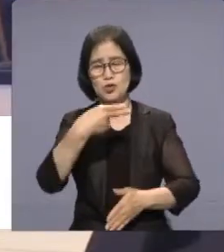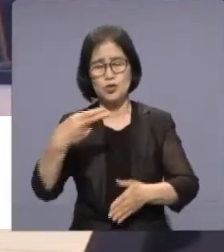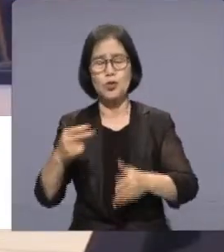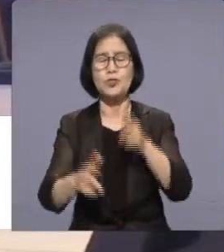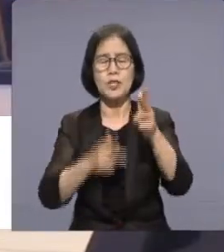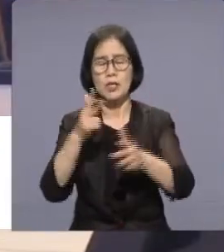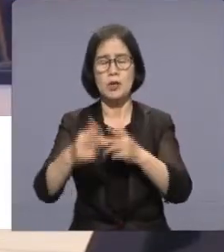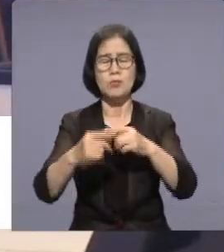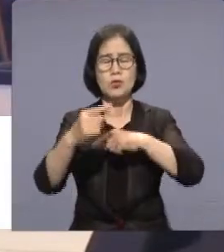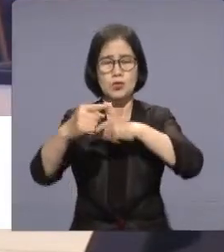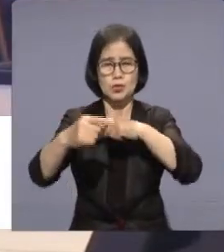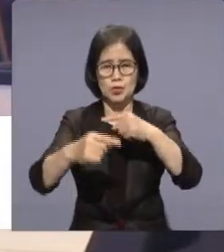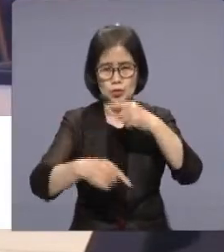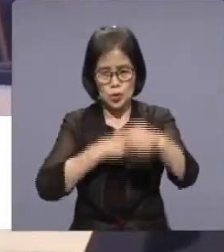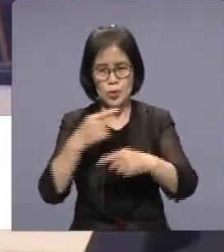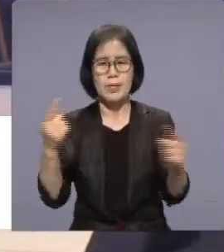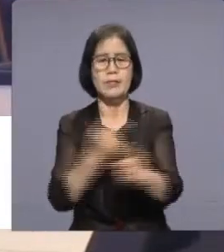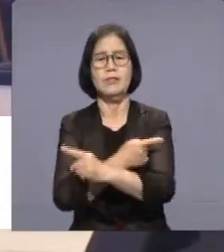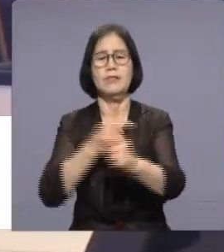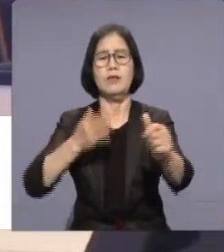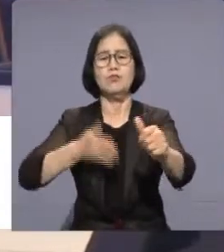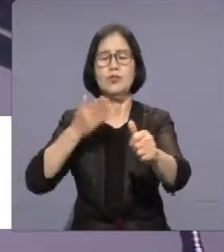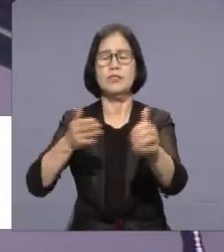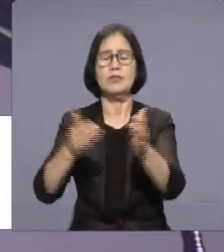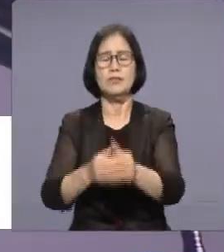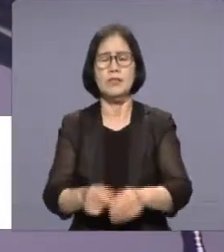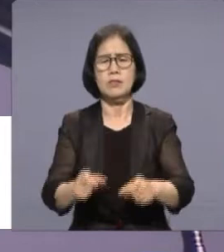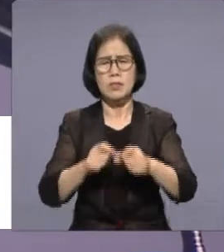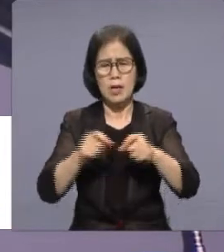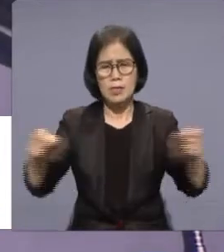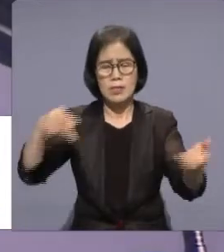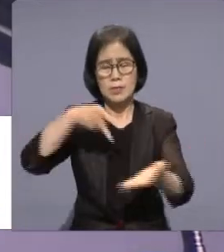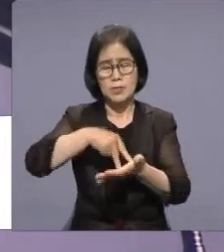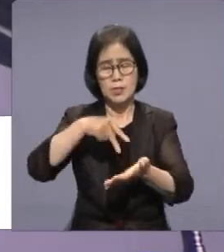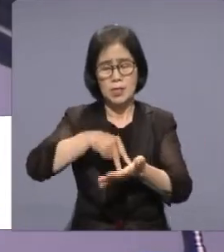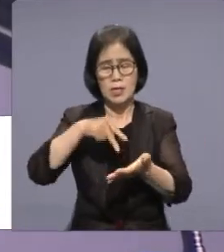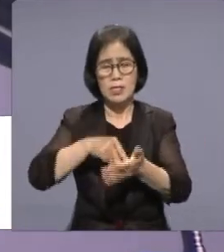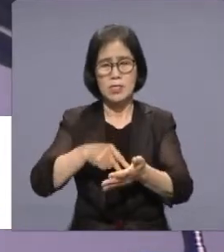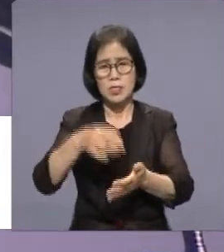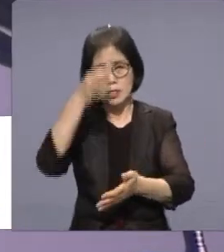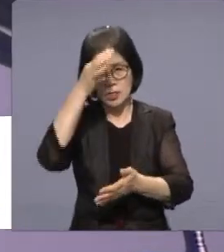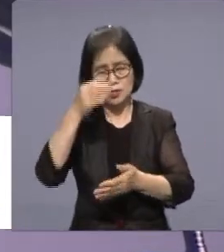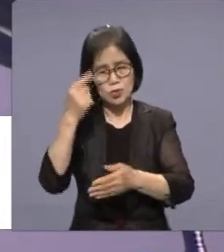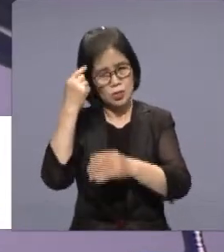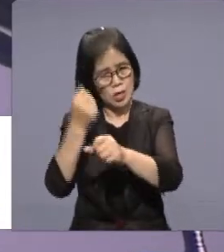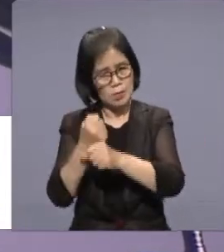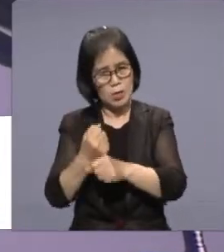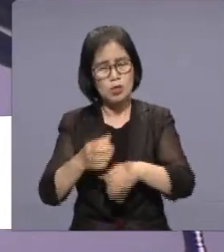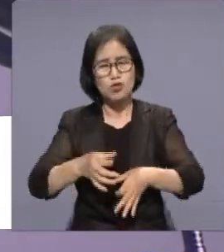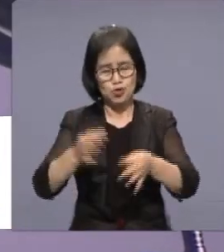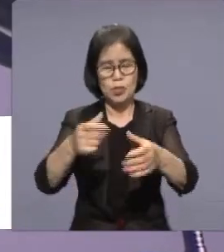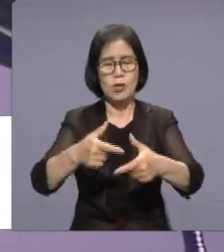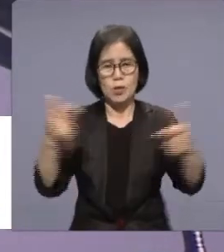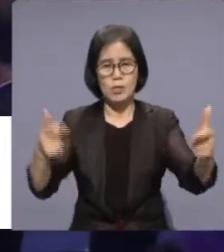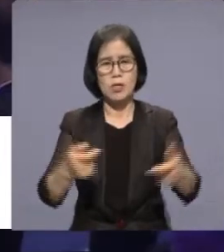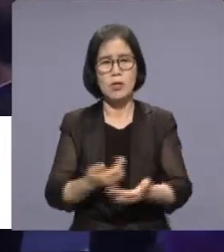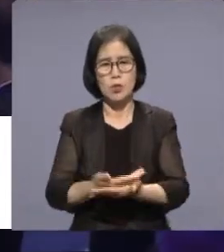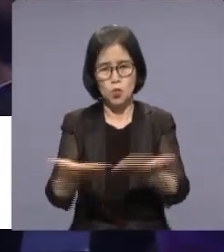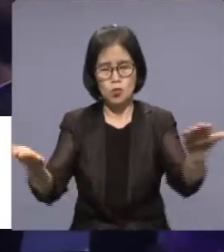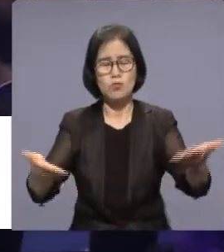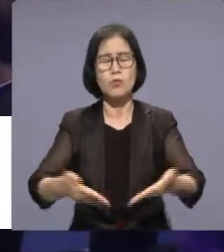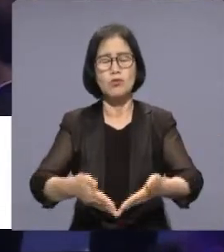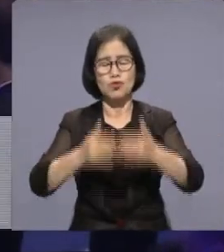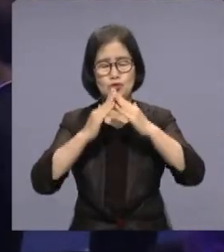산업으로의 전환도 당부했습니다. 장기적인 관점에선 기술 개발 투자 확대와 공급망